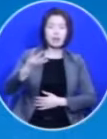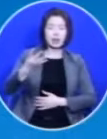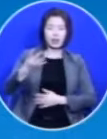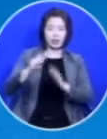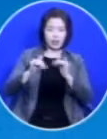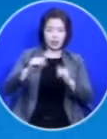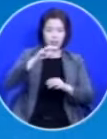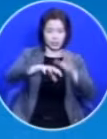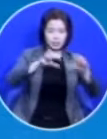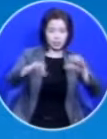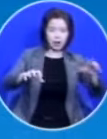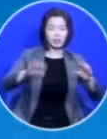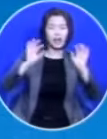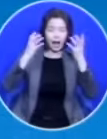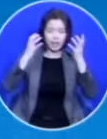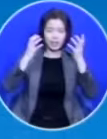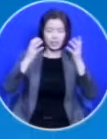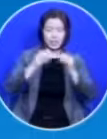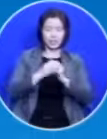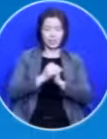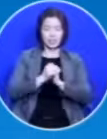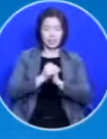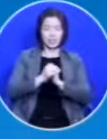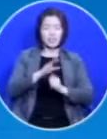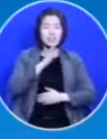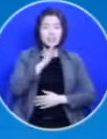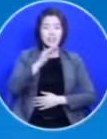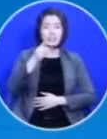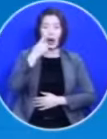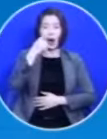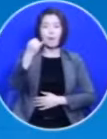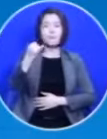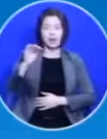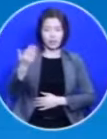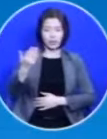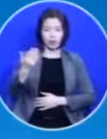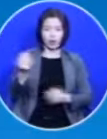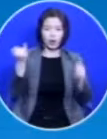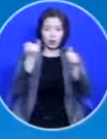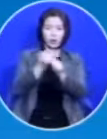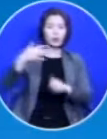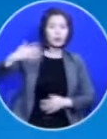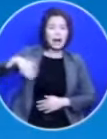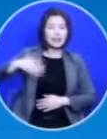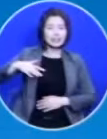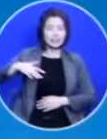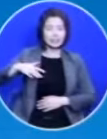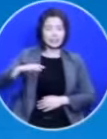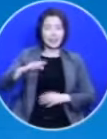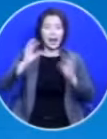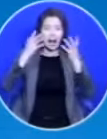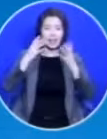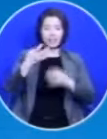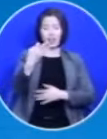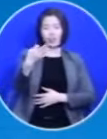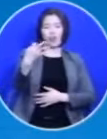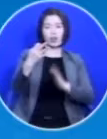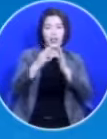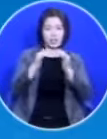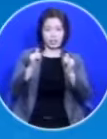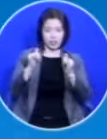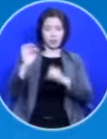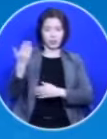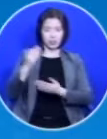마을의 아이들이 진짜 엄마가 돼요 결혼도 안 했는데 아이가 14명이 된